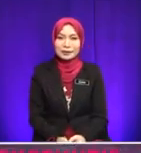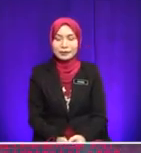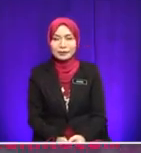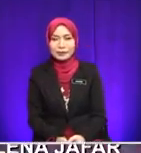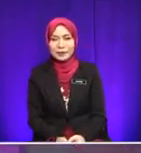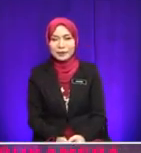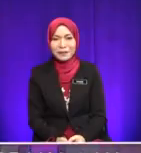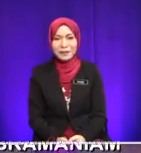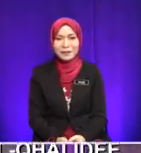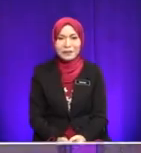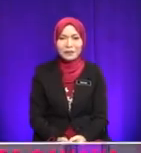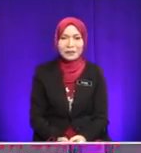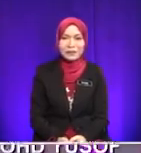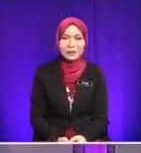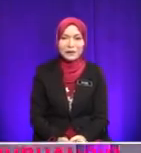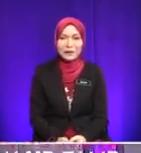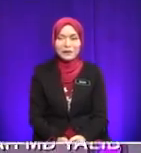Anak-anak murid, tepuk.